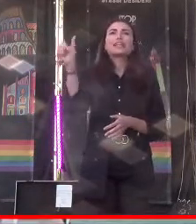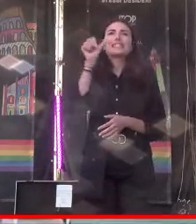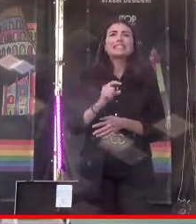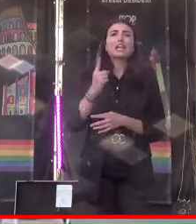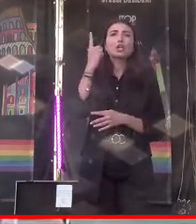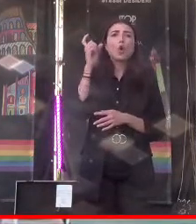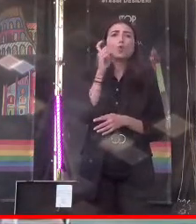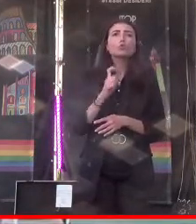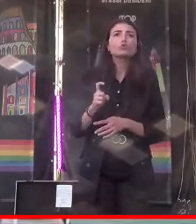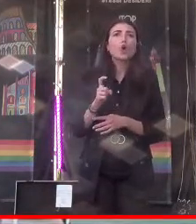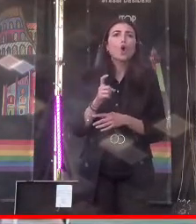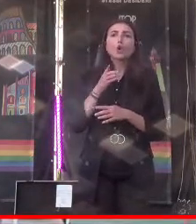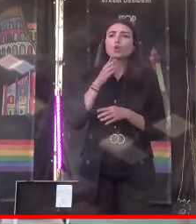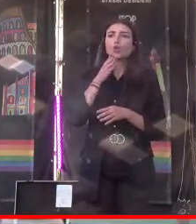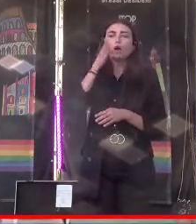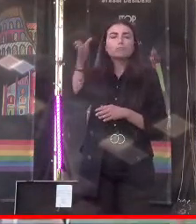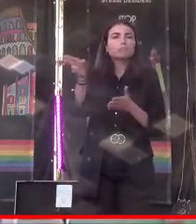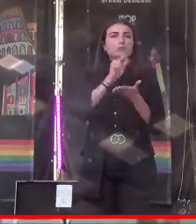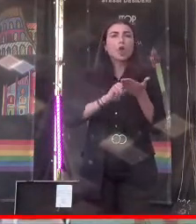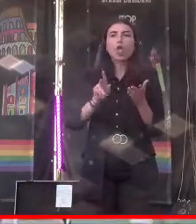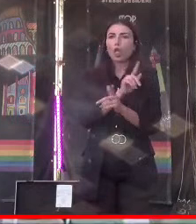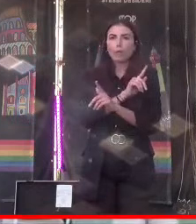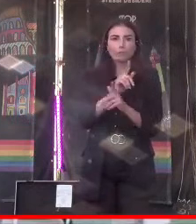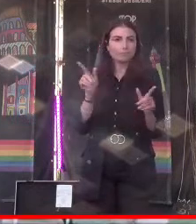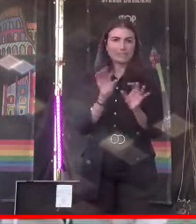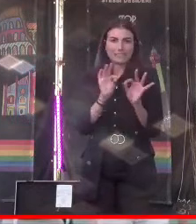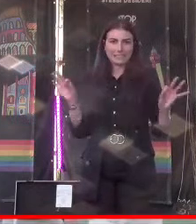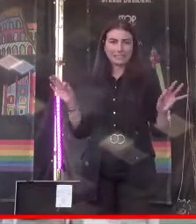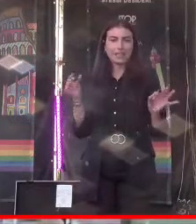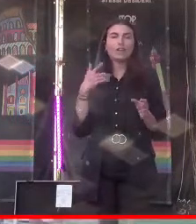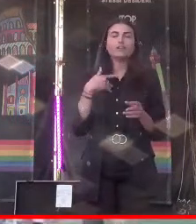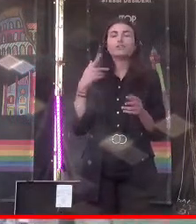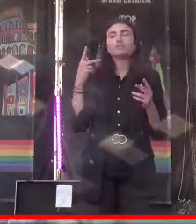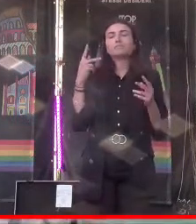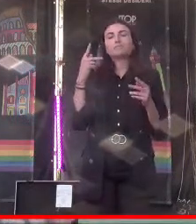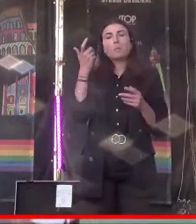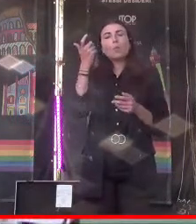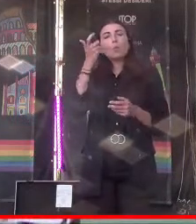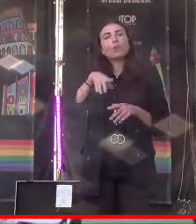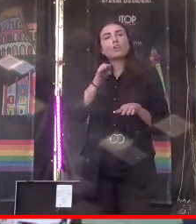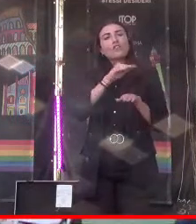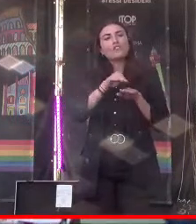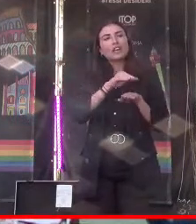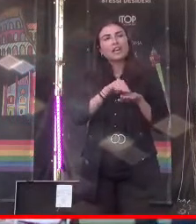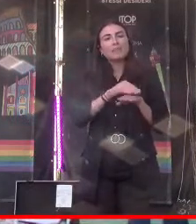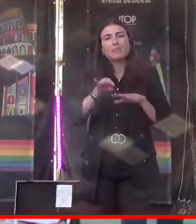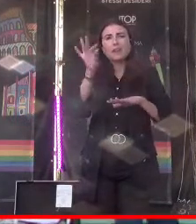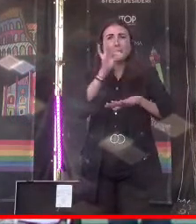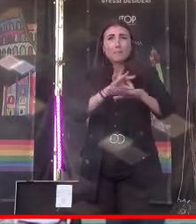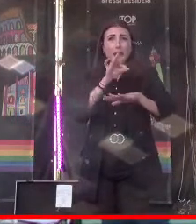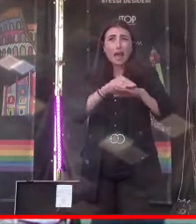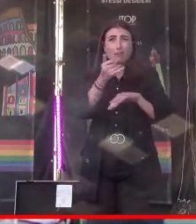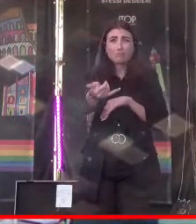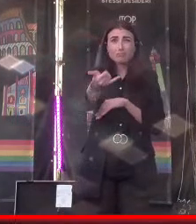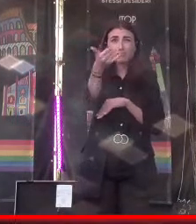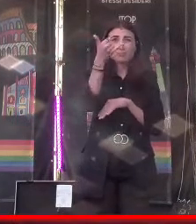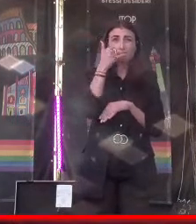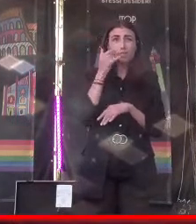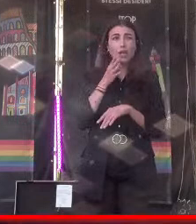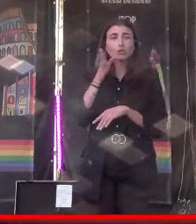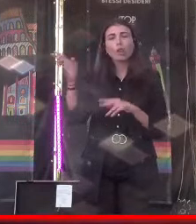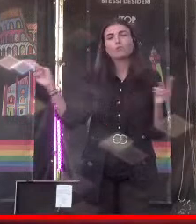scuola, 2 giorni fa, perché il suo infermiere si è ammalato quella mattina, ci ha chiamato e quindi non siamo andati a scuola. A Gaia succede da 2 anni, Gaia